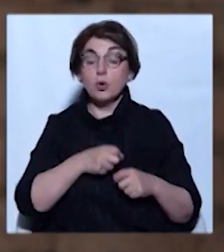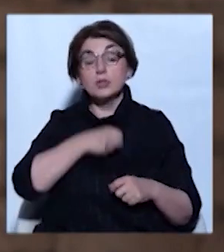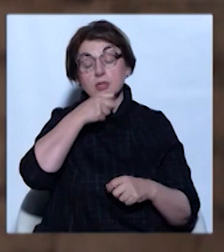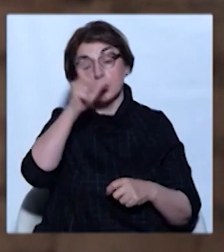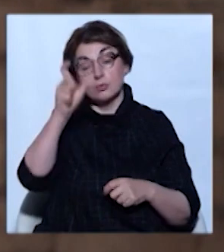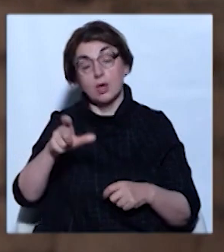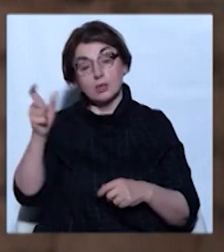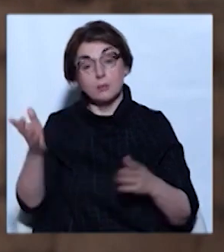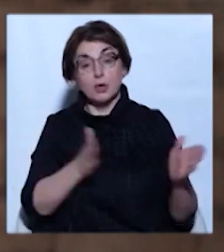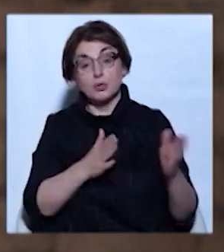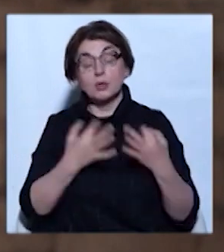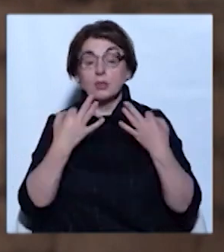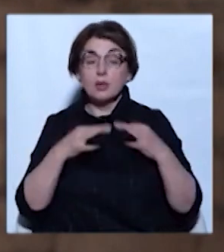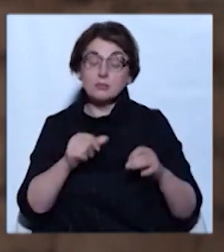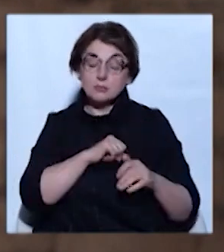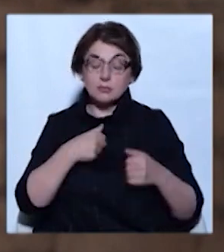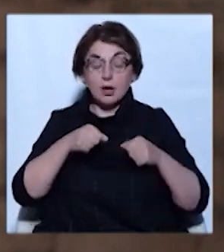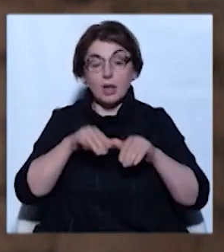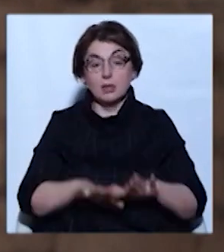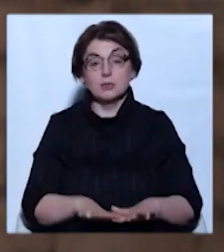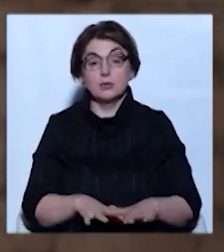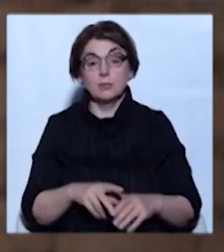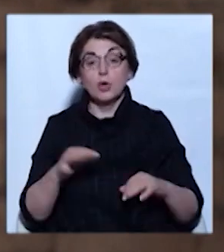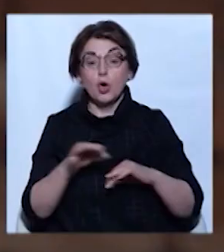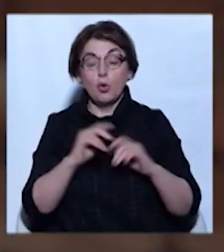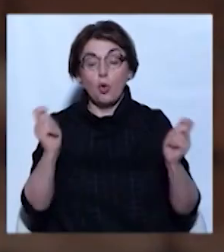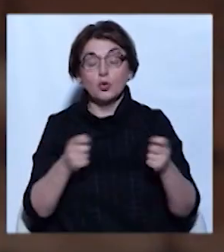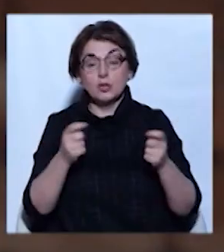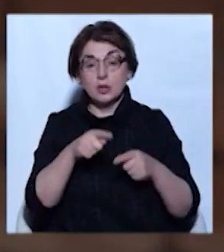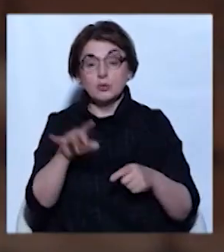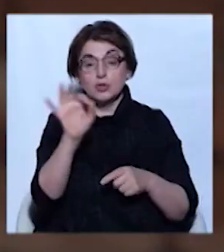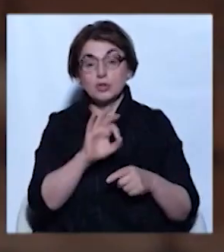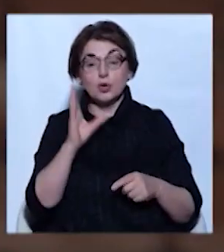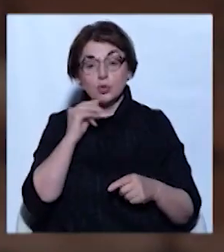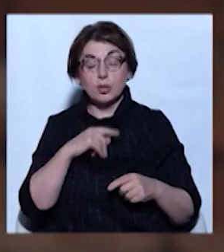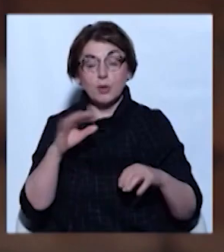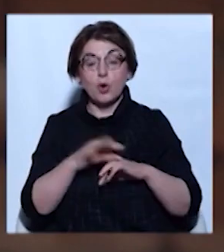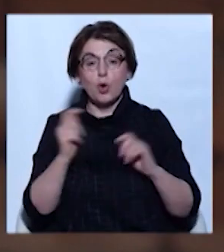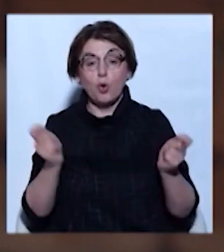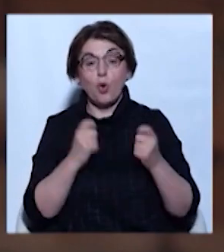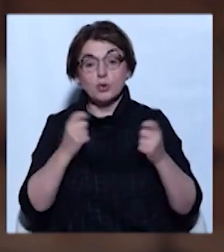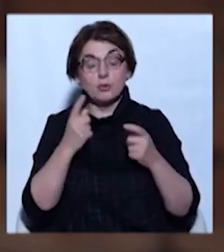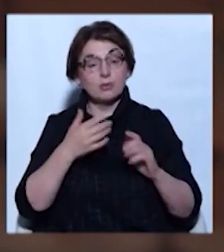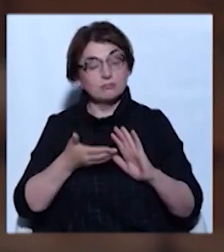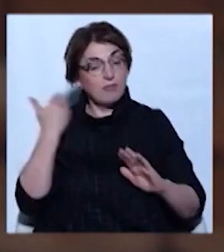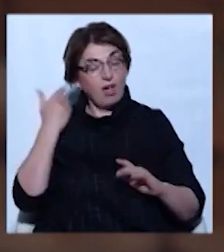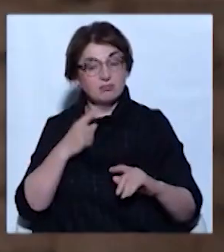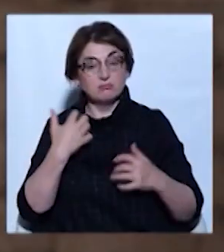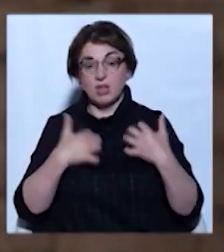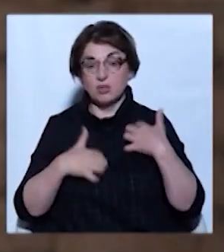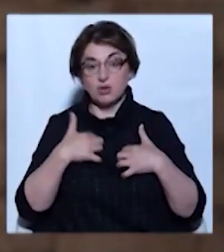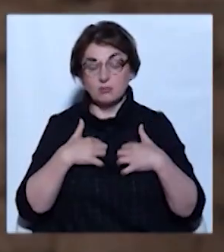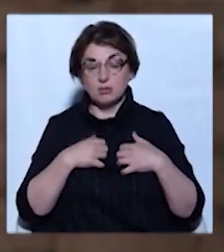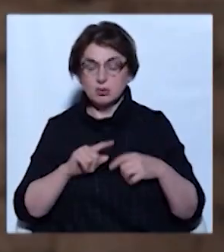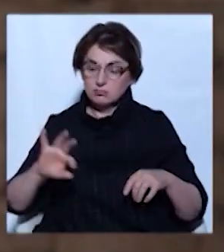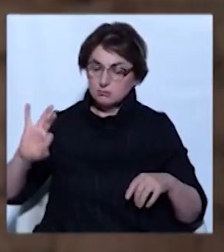երկու չապահասների միջև կամավոր որոշում է ամուսնության վերաբերյան։ Եթե ամուսնությունը վաղաժամ կամ հարկադրված է, ապա այդ դեպքում երտասարդը